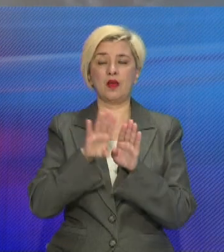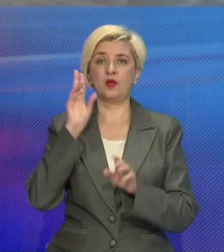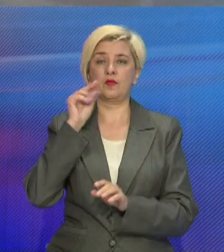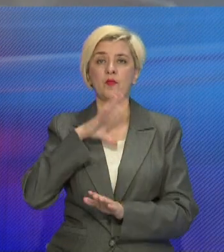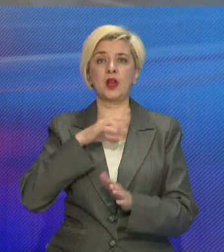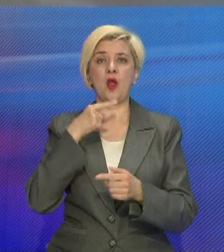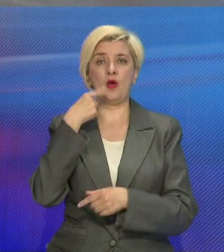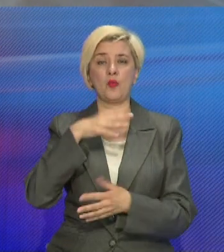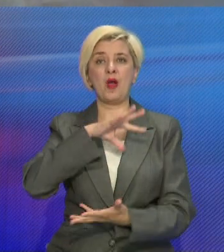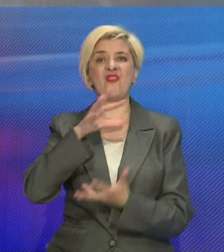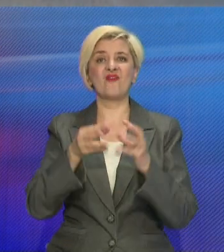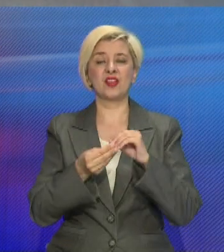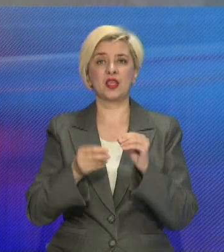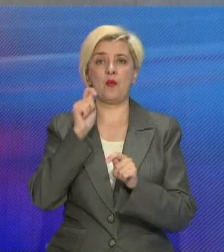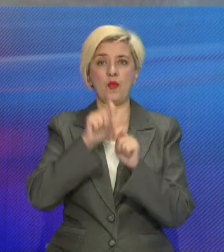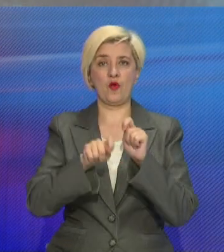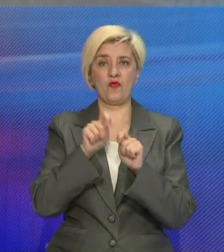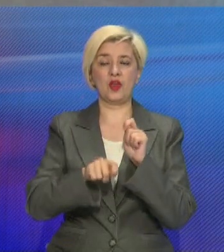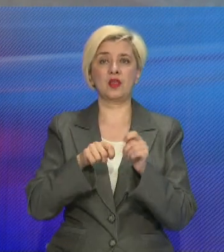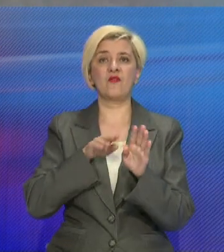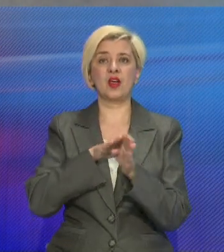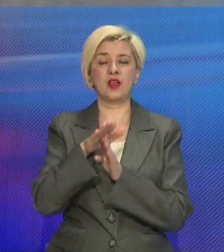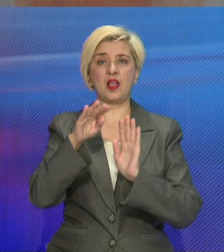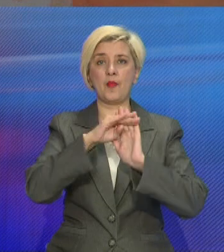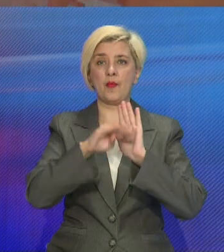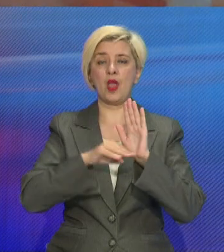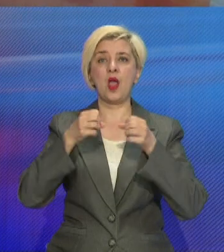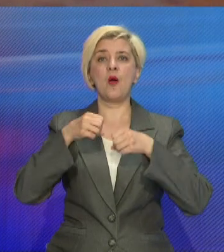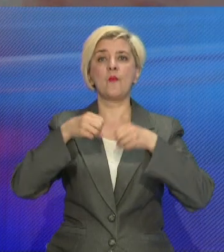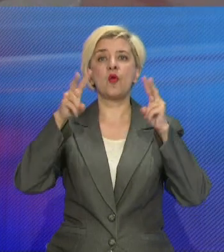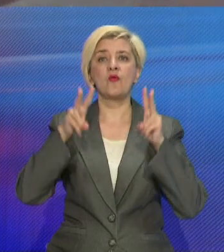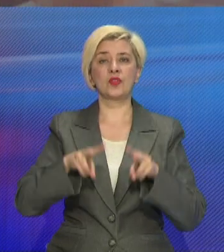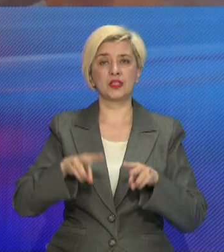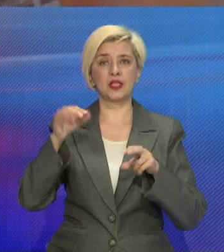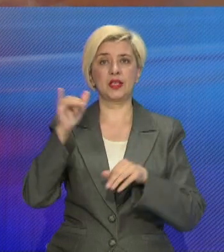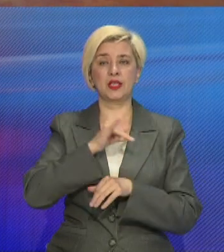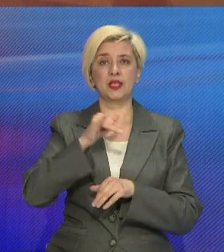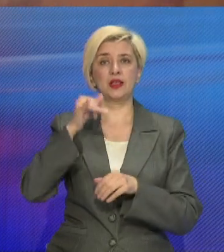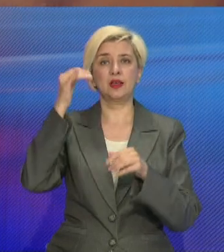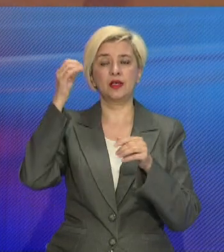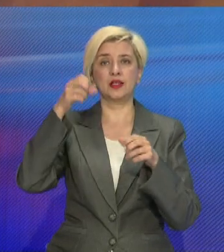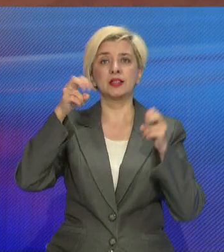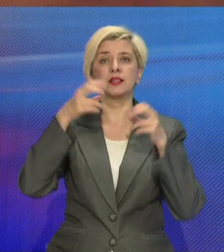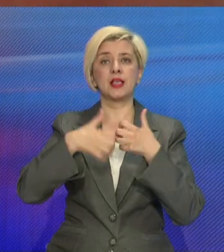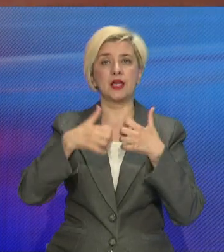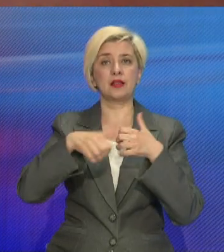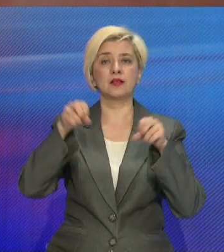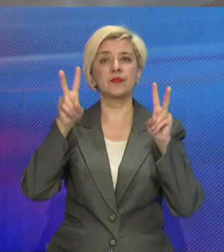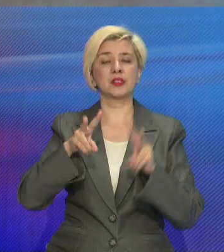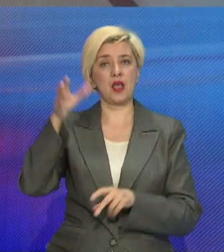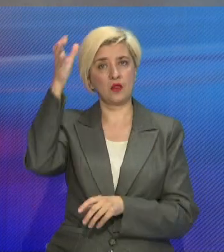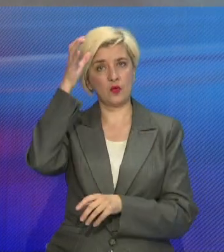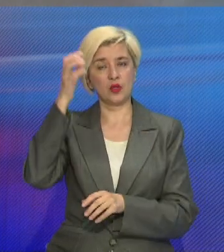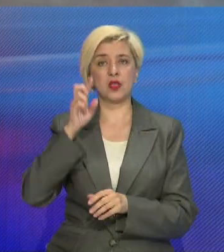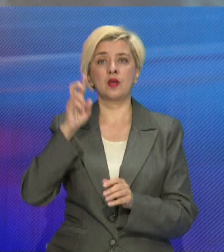по виніках комплексної перевірки виконання підпрограми «Професійно-технічна і середньоспеціальна едукація», «Держпрограми едукація і